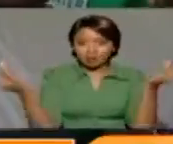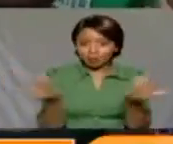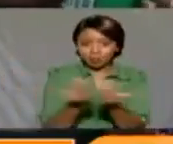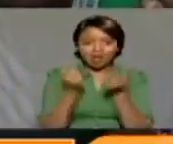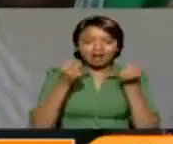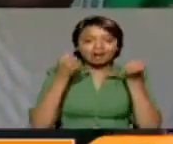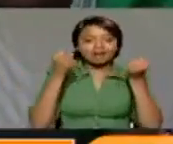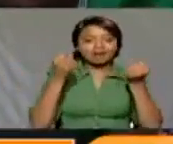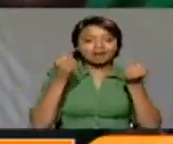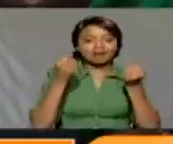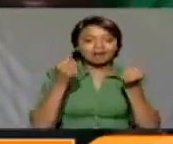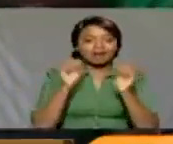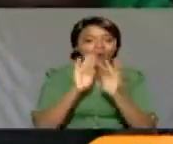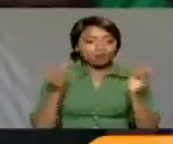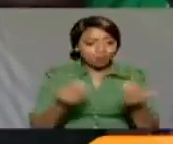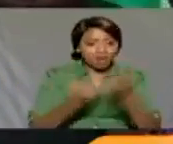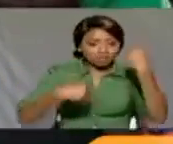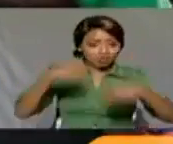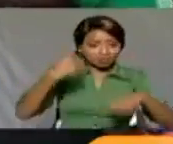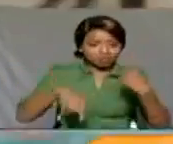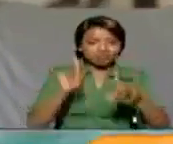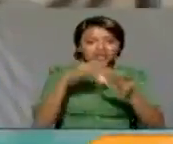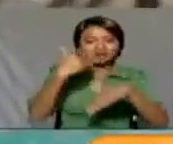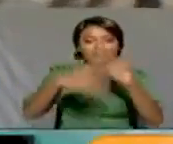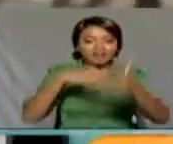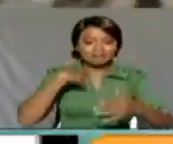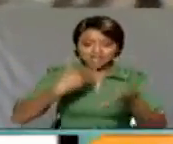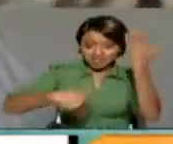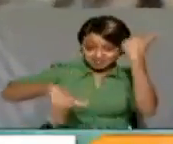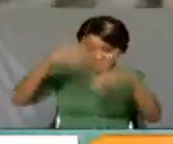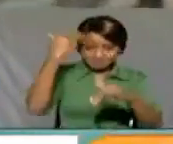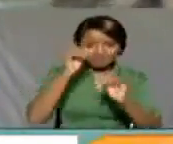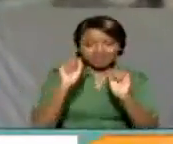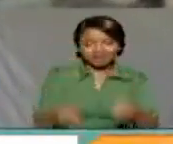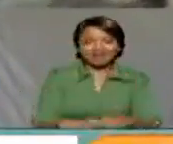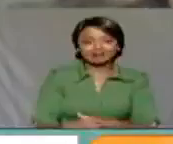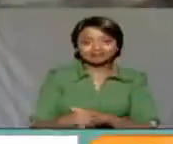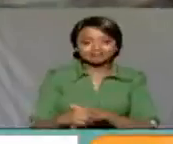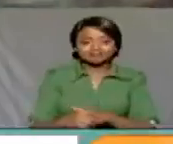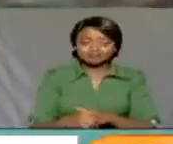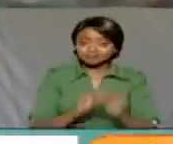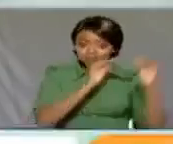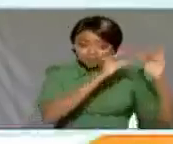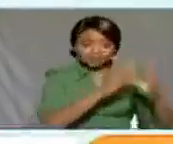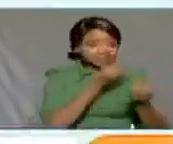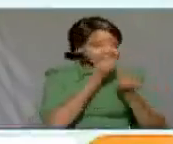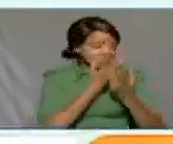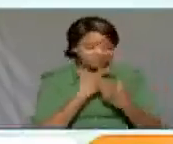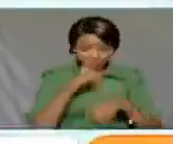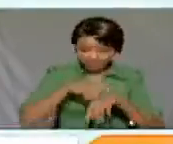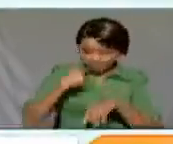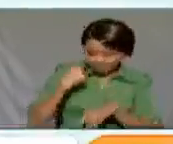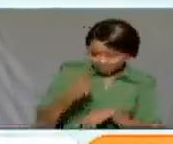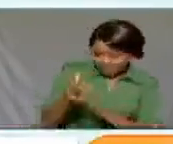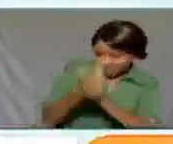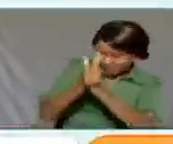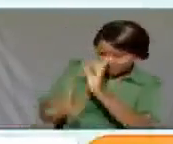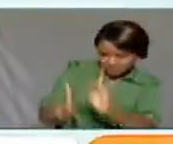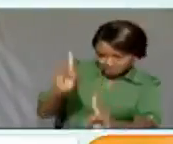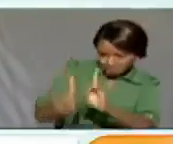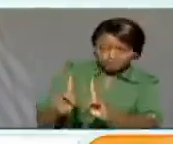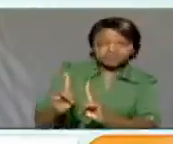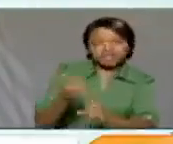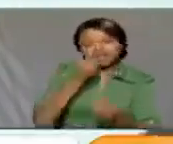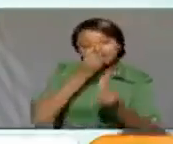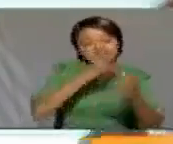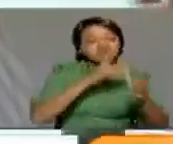swimming and be a professional. Mwalimu anahoji kwamba baada ya kutambua uwezo wa mwanafunzi hapa, basi uzungumza na wazazi